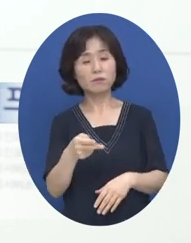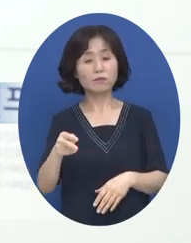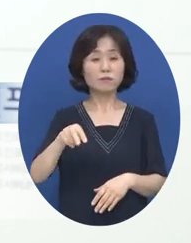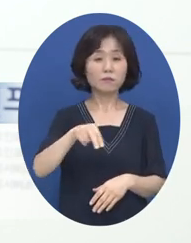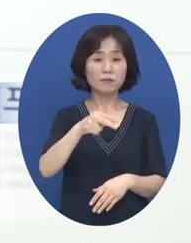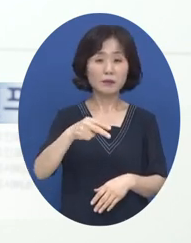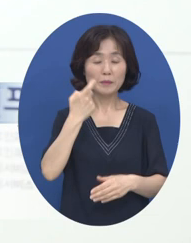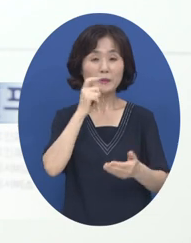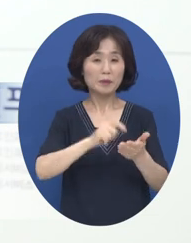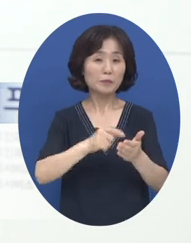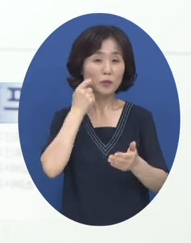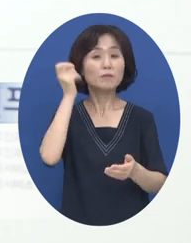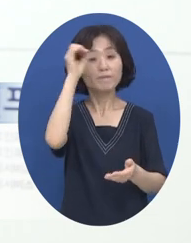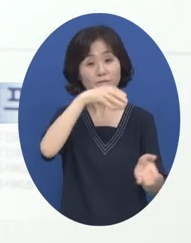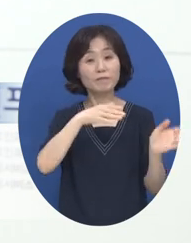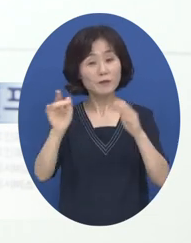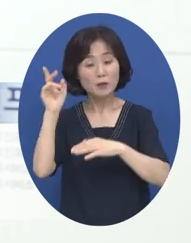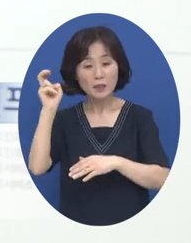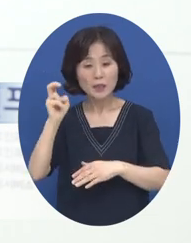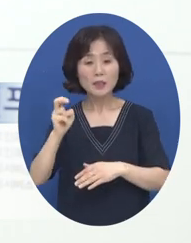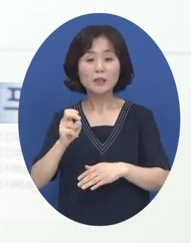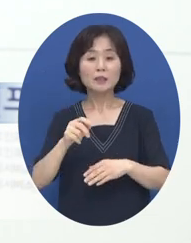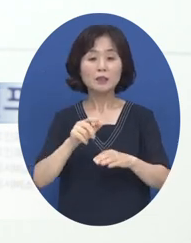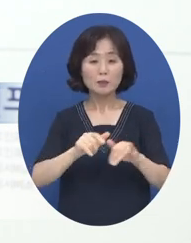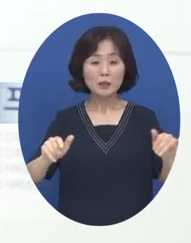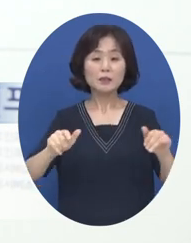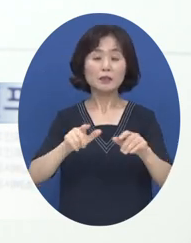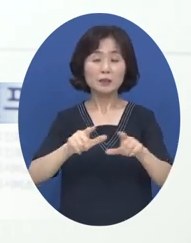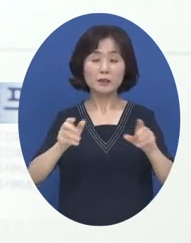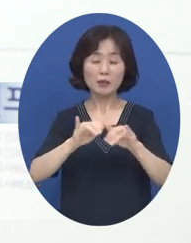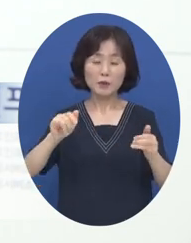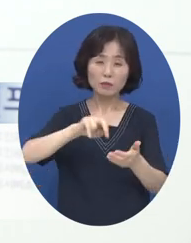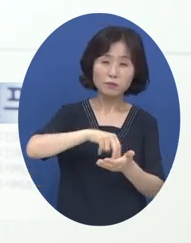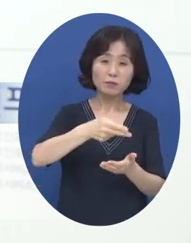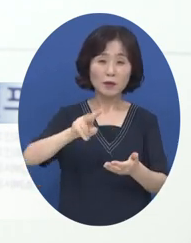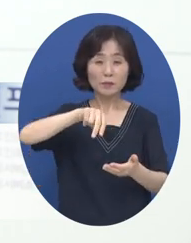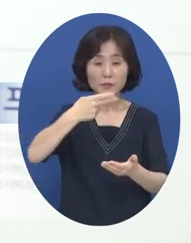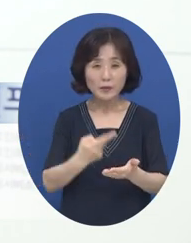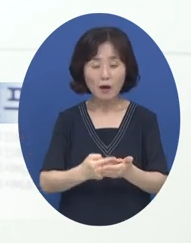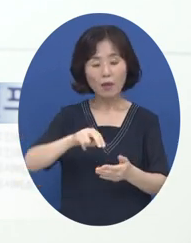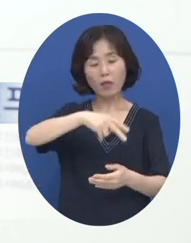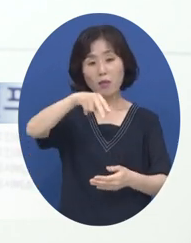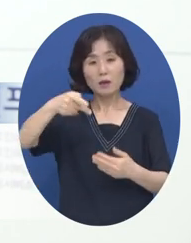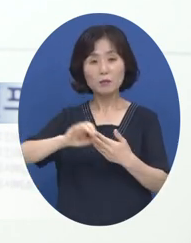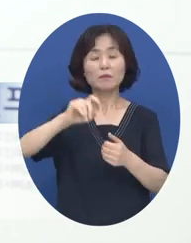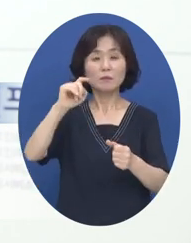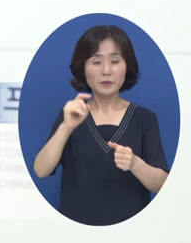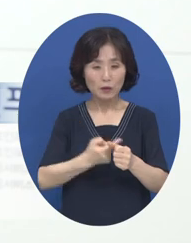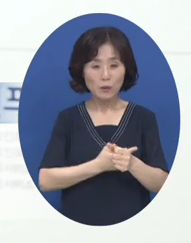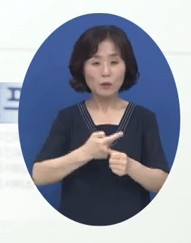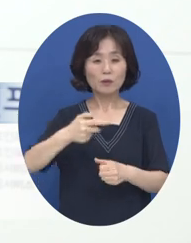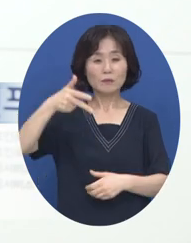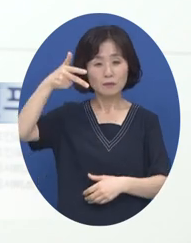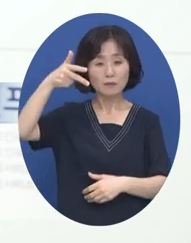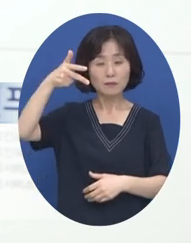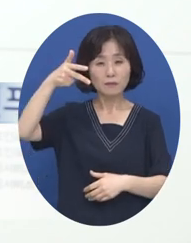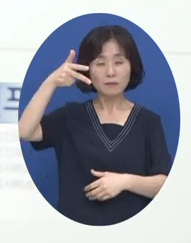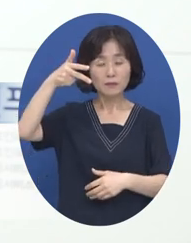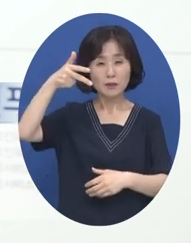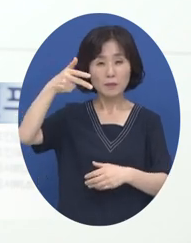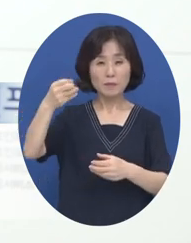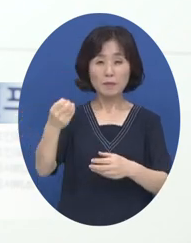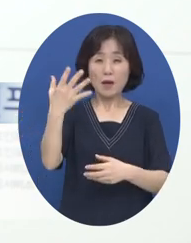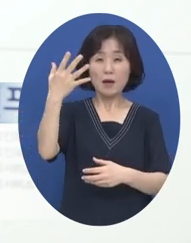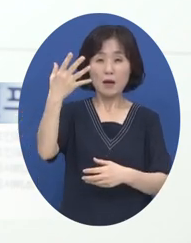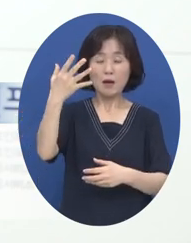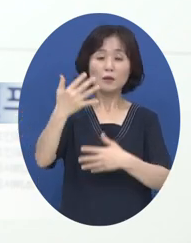분을 발견하지 못했을 겁니다. 일반 사람이 비틀거리거나 쓰러지거나 배회하면 자동으로 그 카메라를 팝업시켜주는